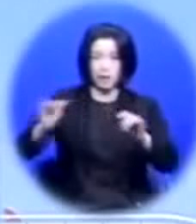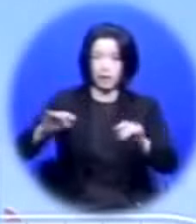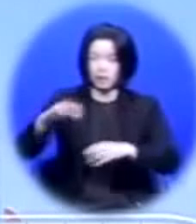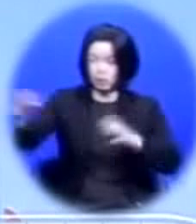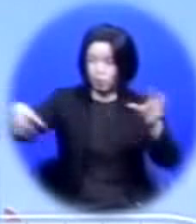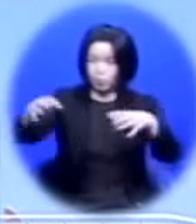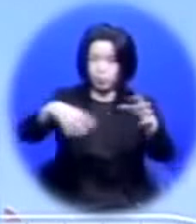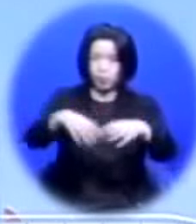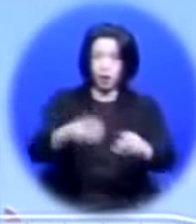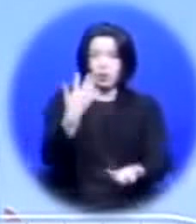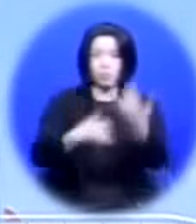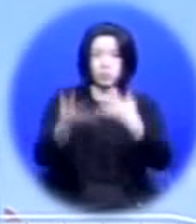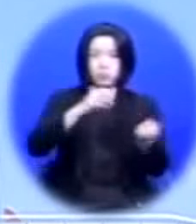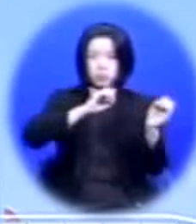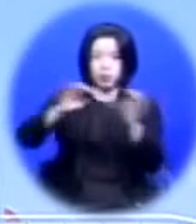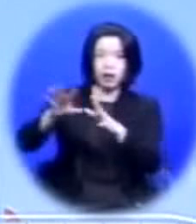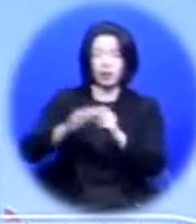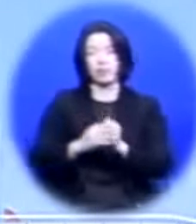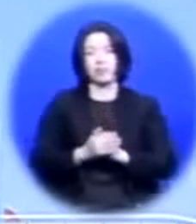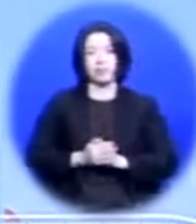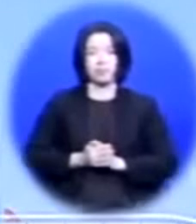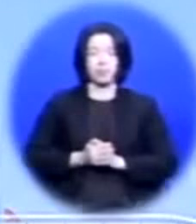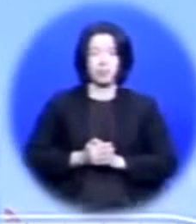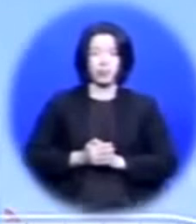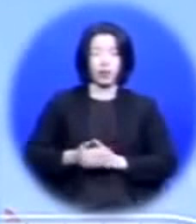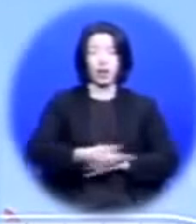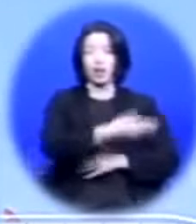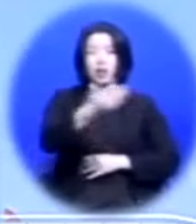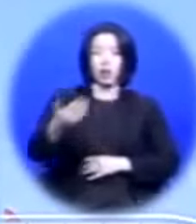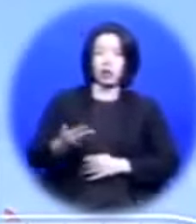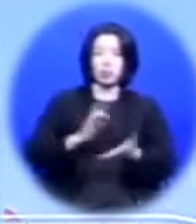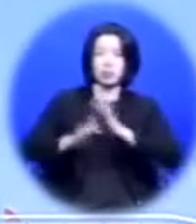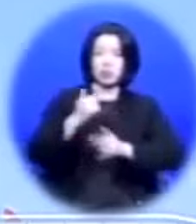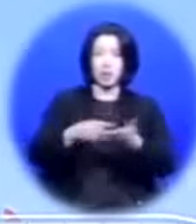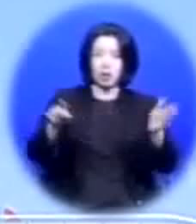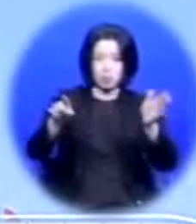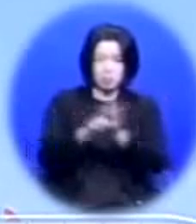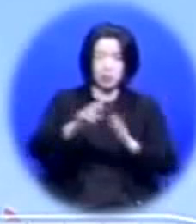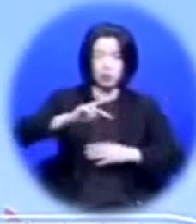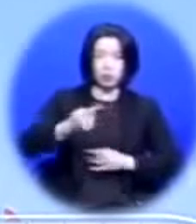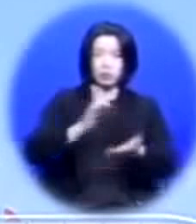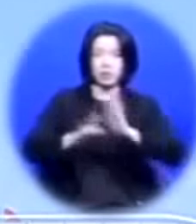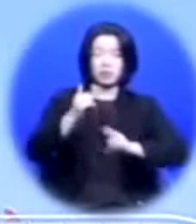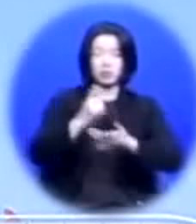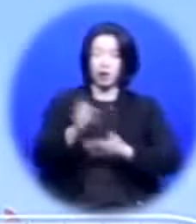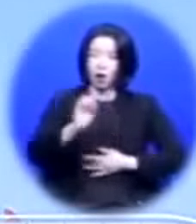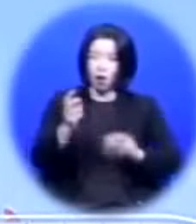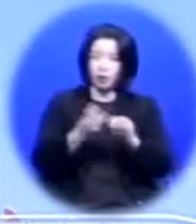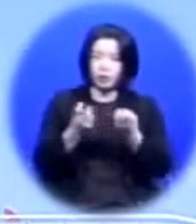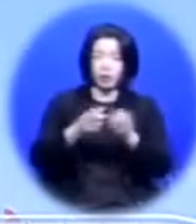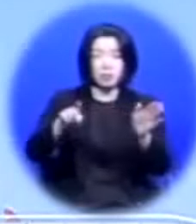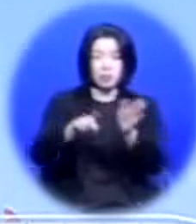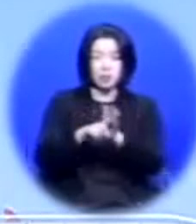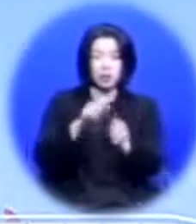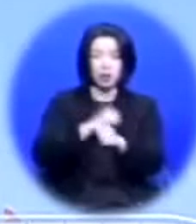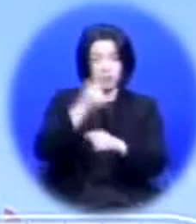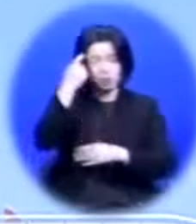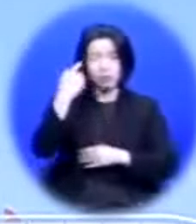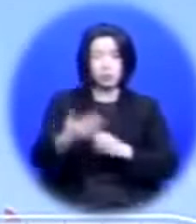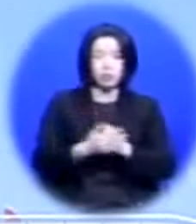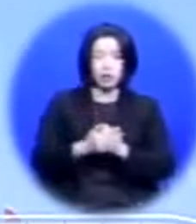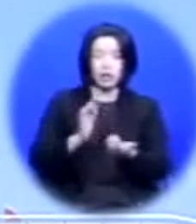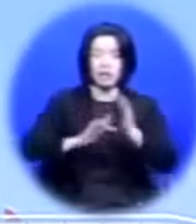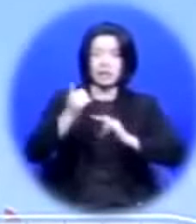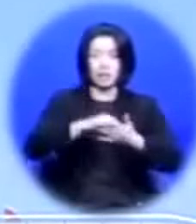그것을 모아다가 불에 던져 살았느니라 여러분 예수님을 믿어도 예수님께서 어떻게 믿으라고 하셨죠